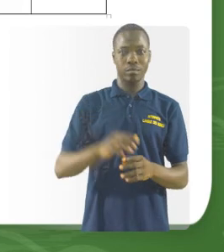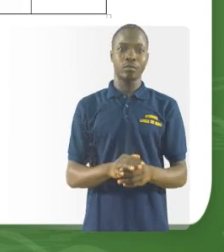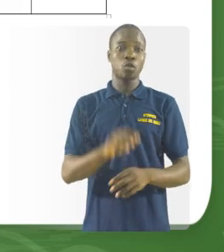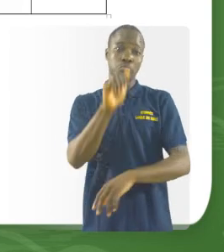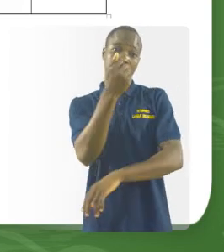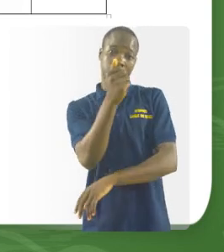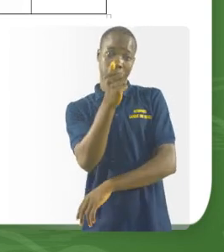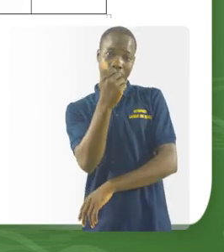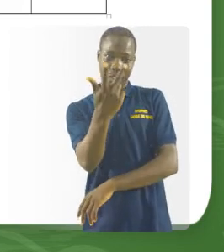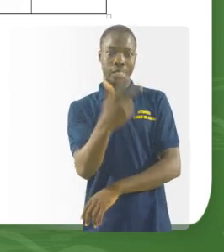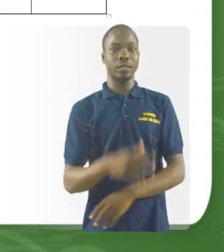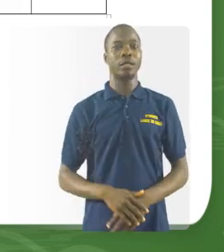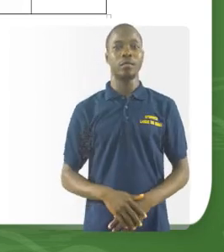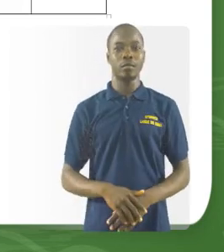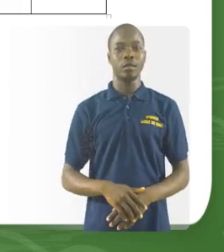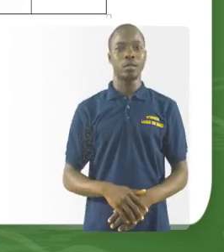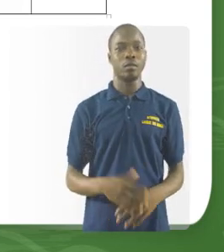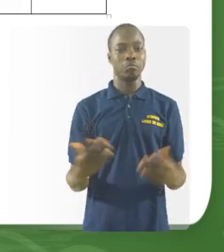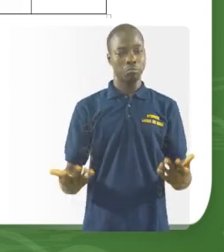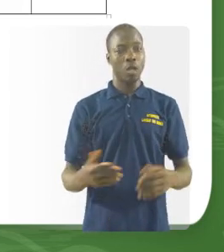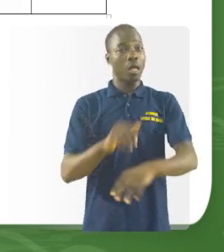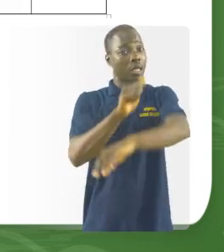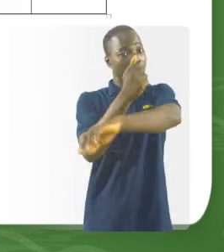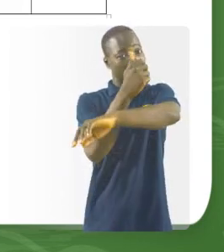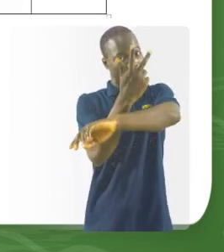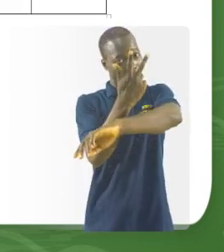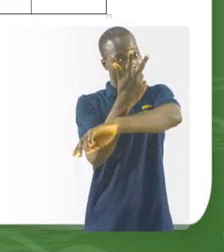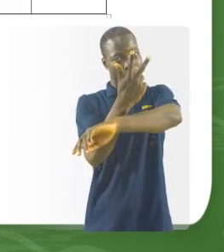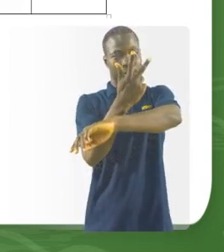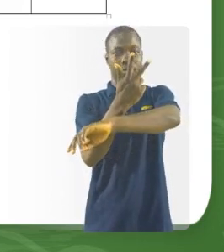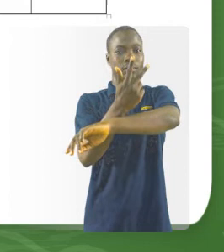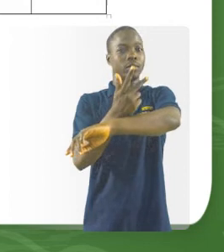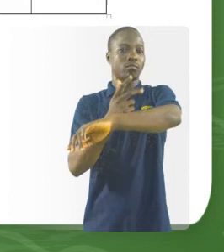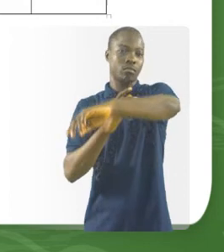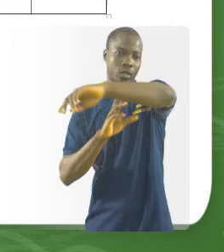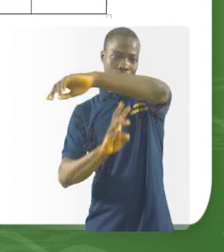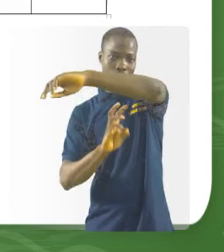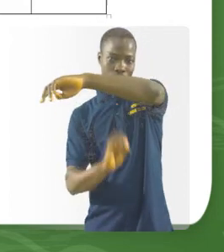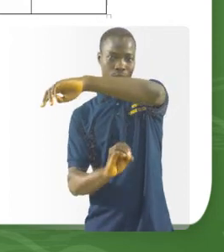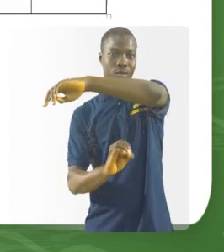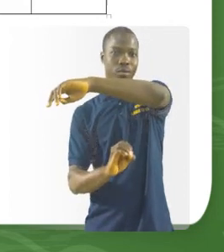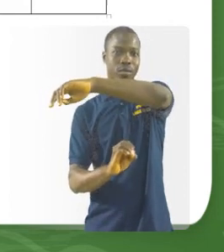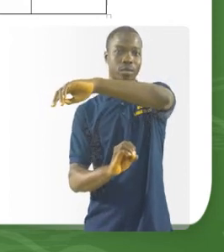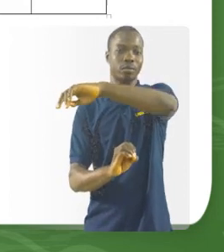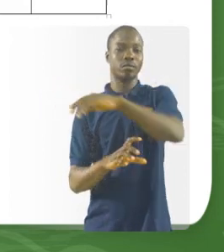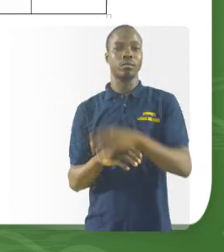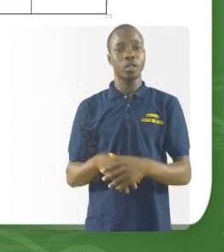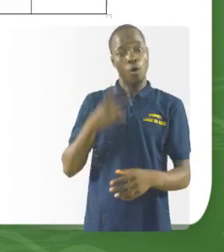13 est l'effectif cumulé croissant de 13 sur l'effectif